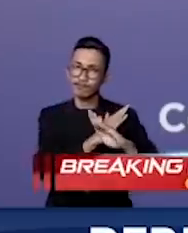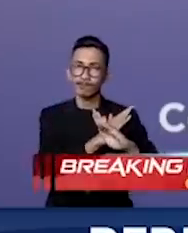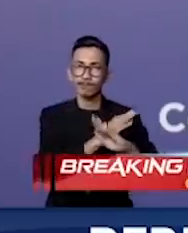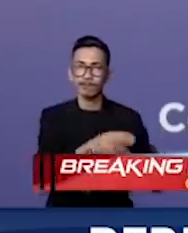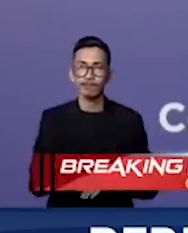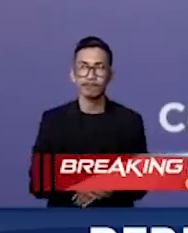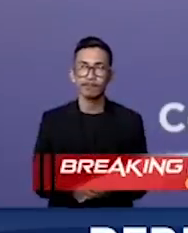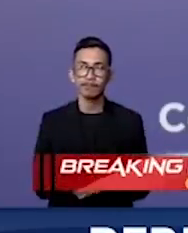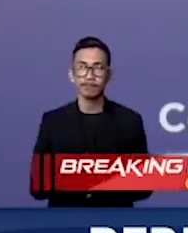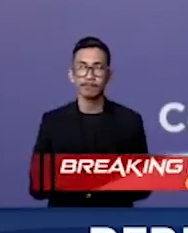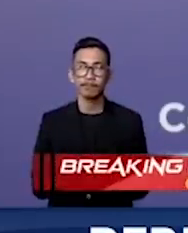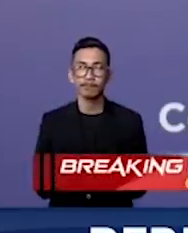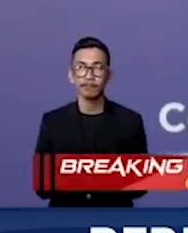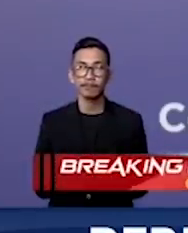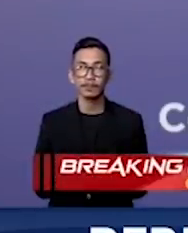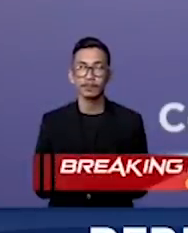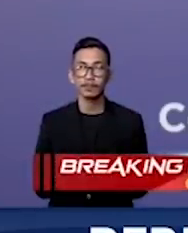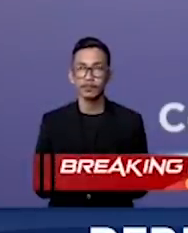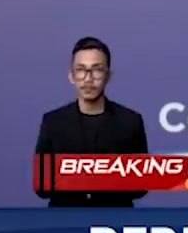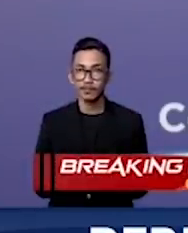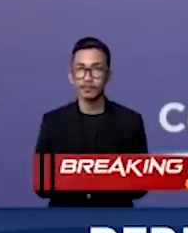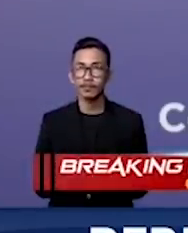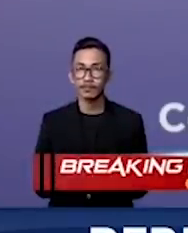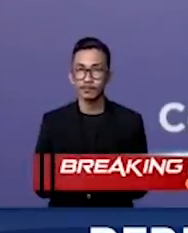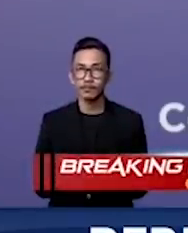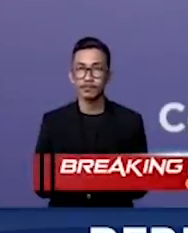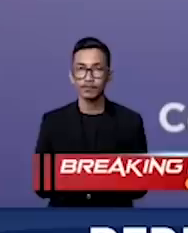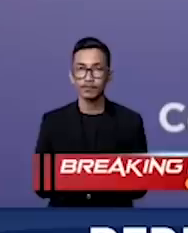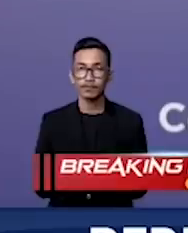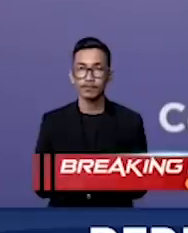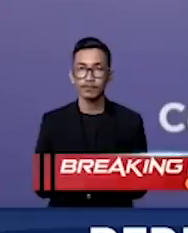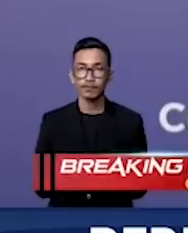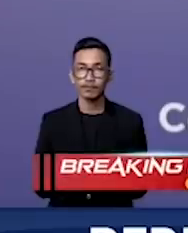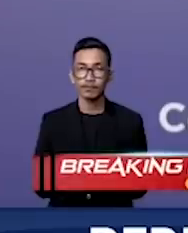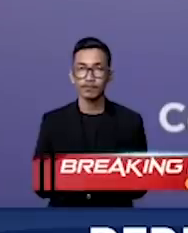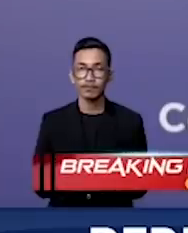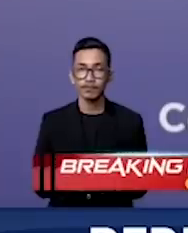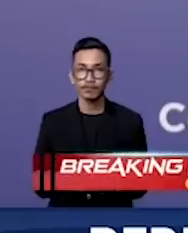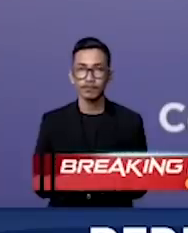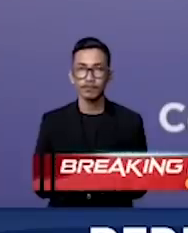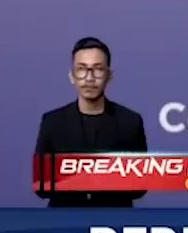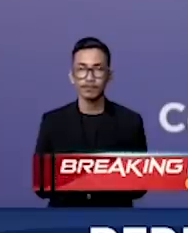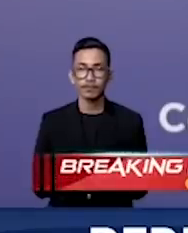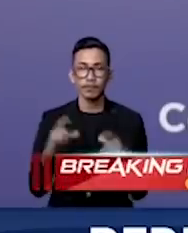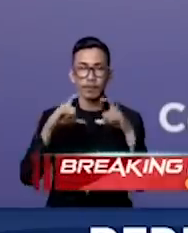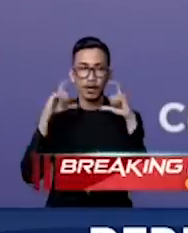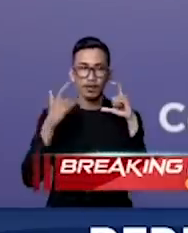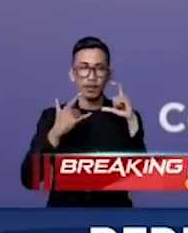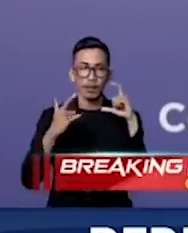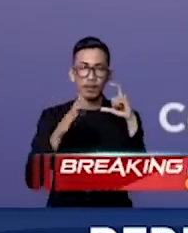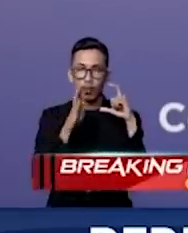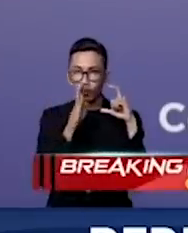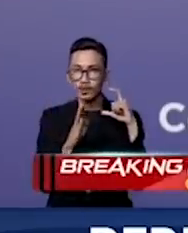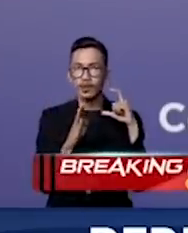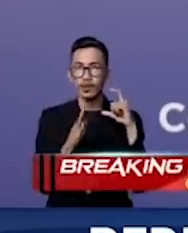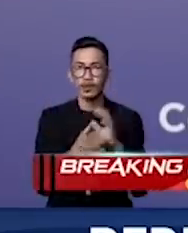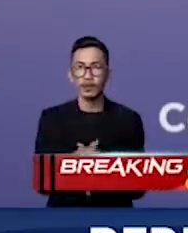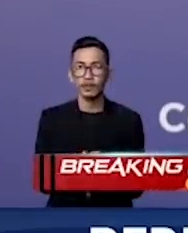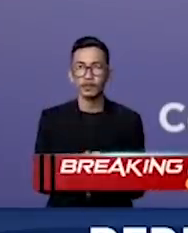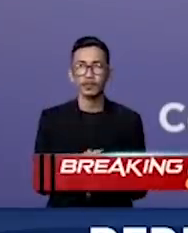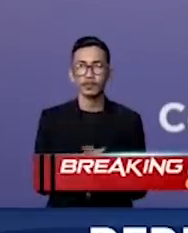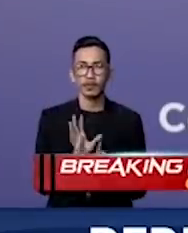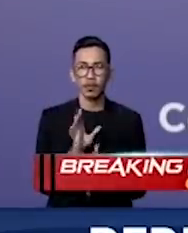kofit Hai gunakan masker dengan baik dan konsisten jangan merasa